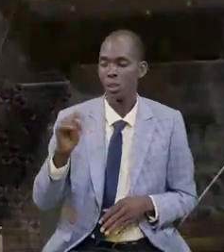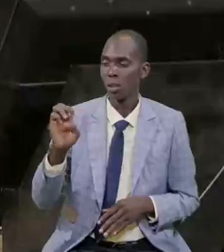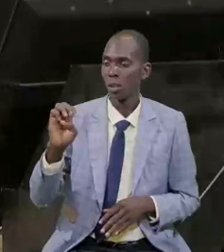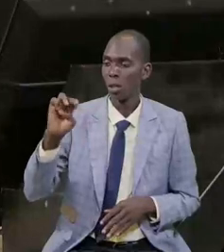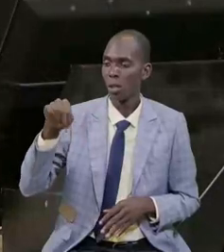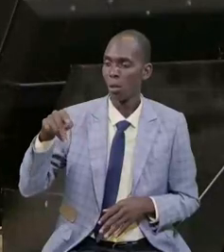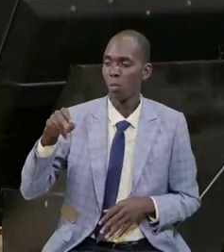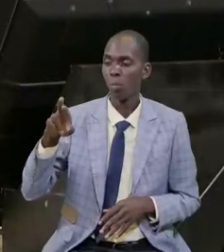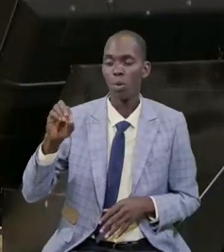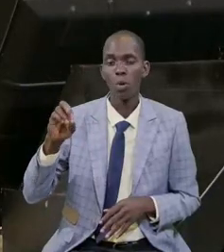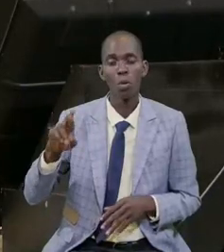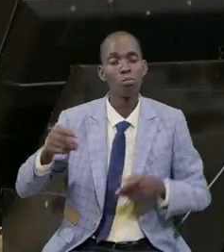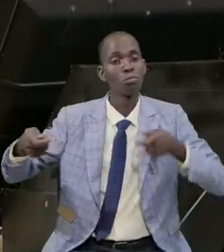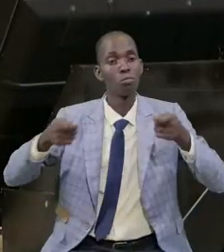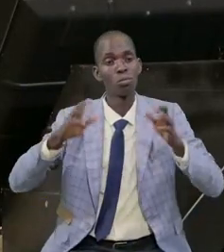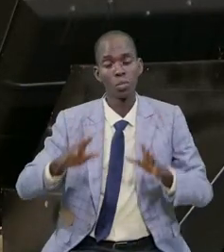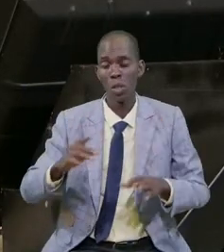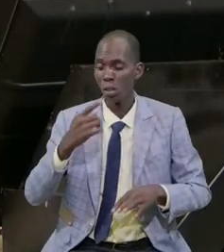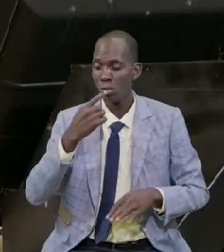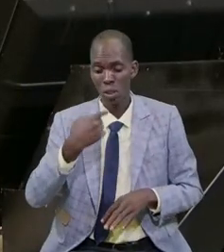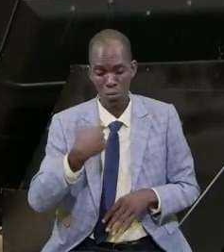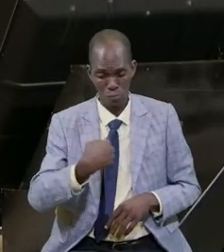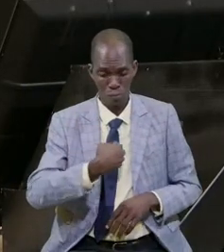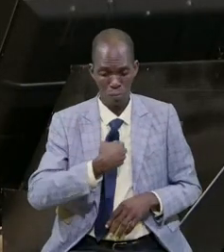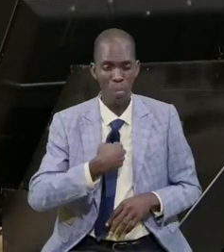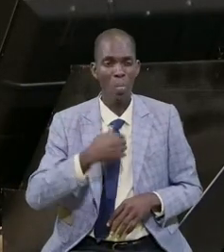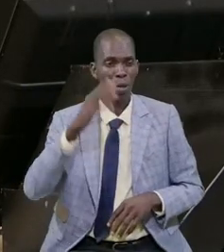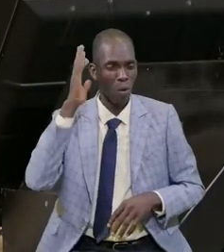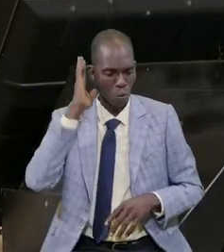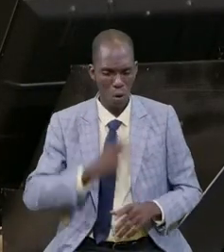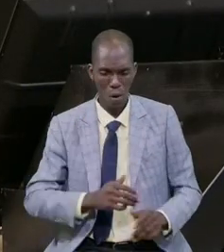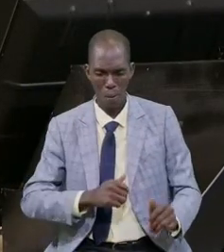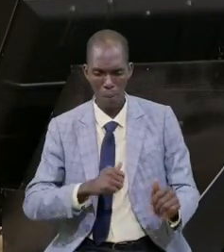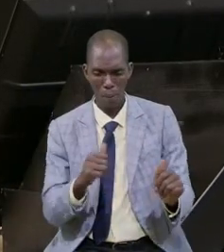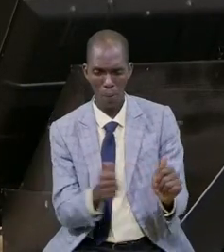disait, je poursuivrai.